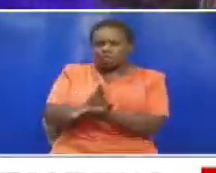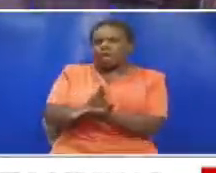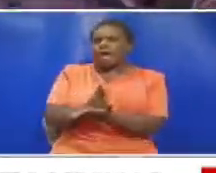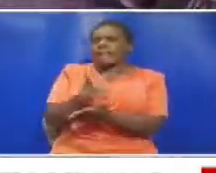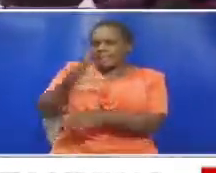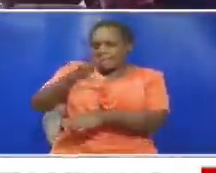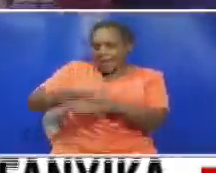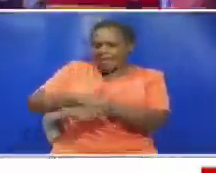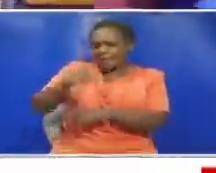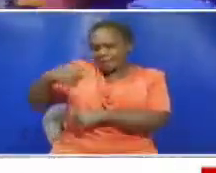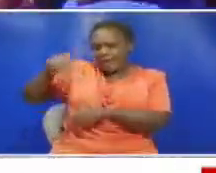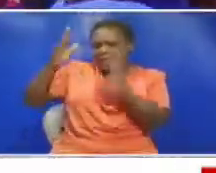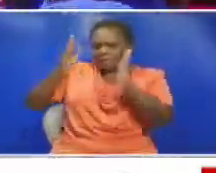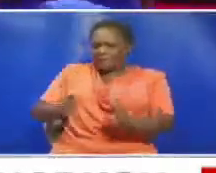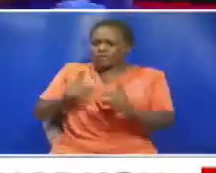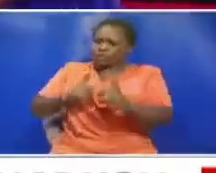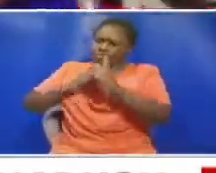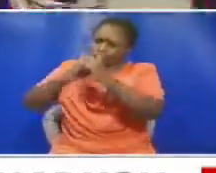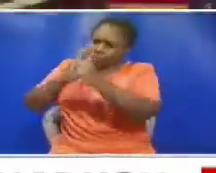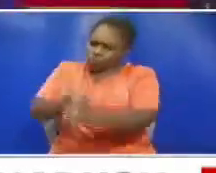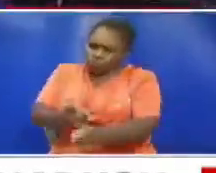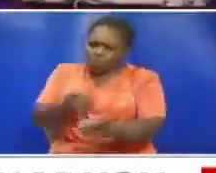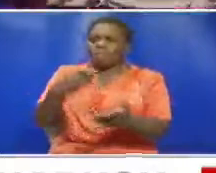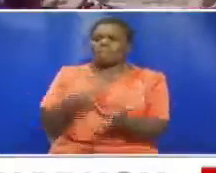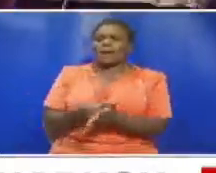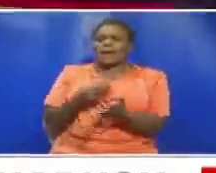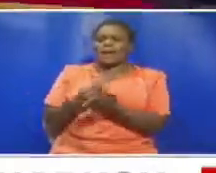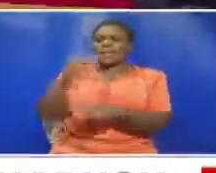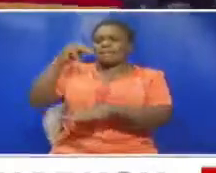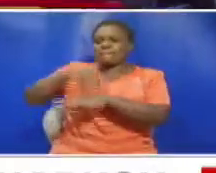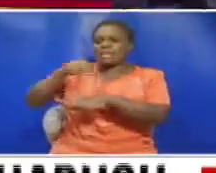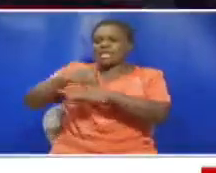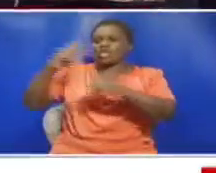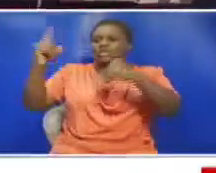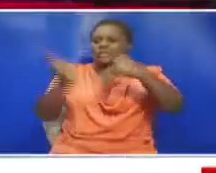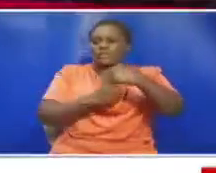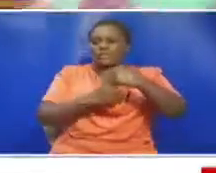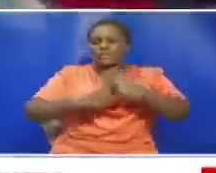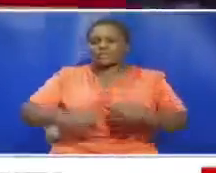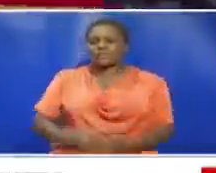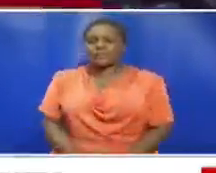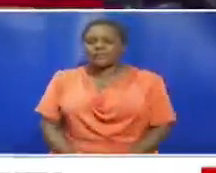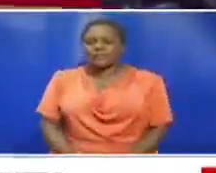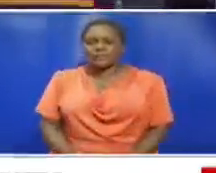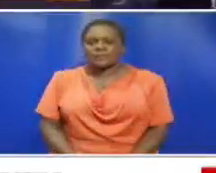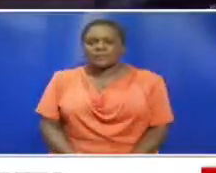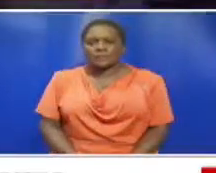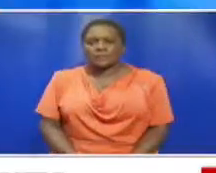wanaostahili wanakabidhiwa ndio watakaopokea fedha hizo. Suleiman Yeri, KTN News,